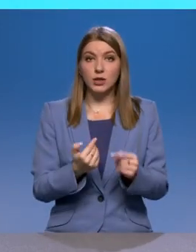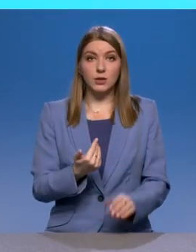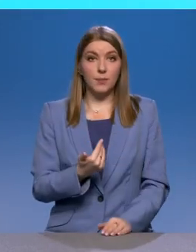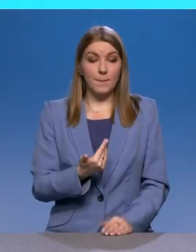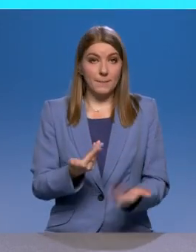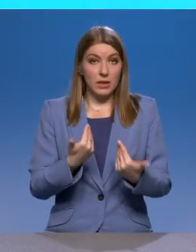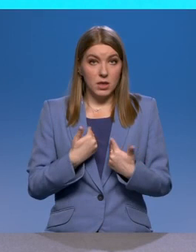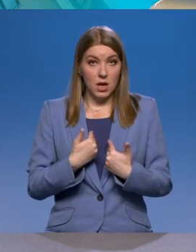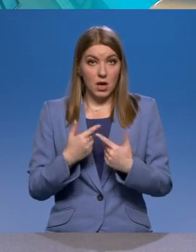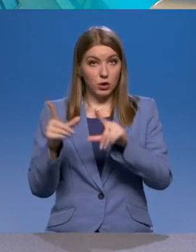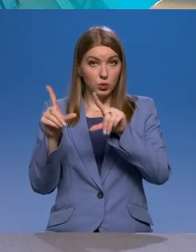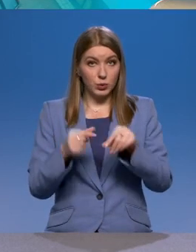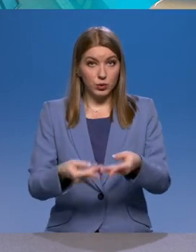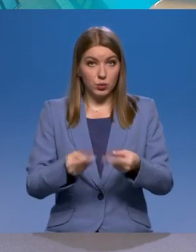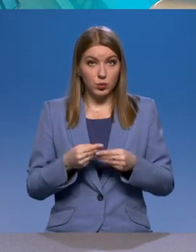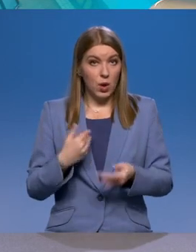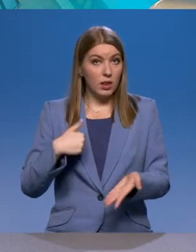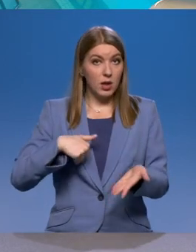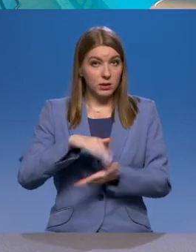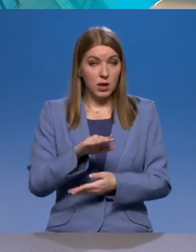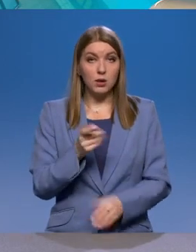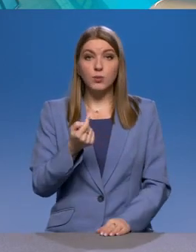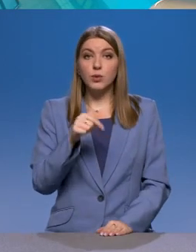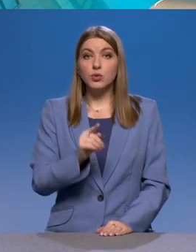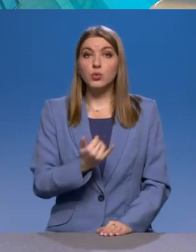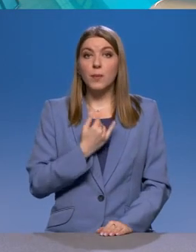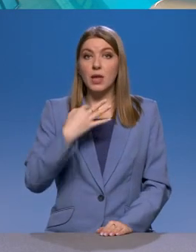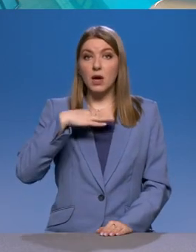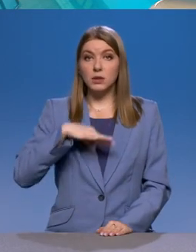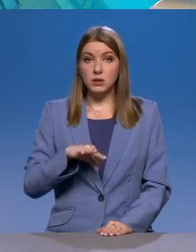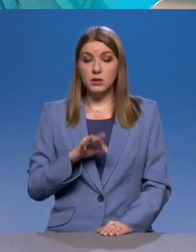отказали, так как у меня сын по обоюдному согласию живет мужа